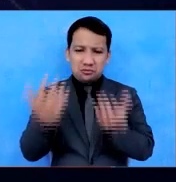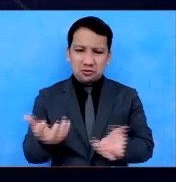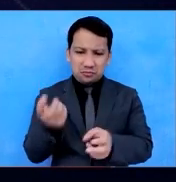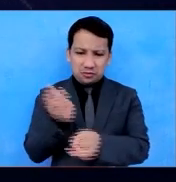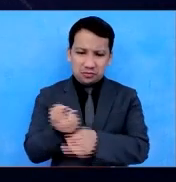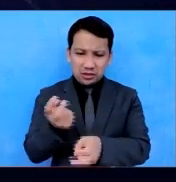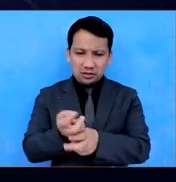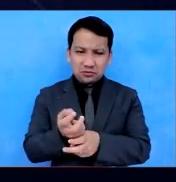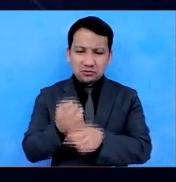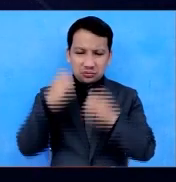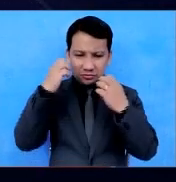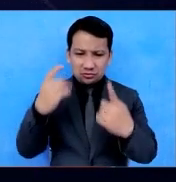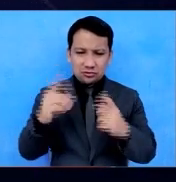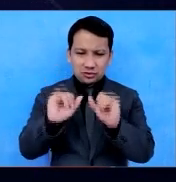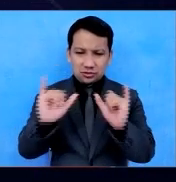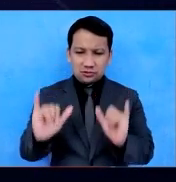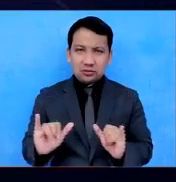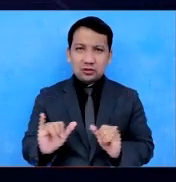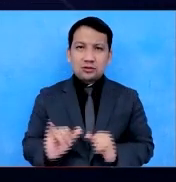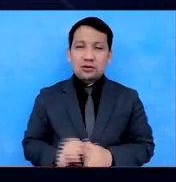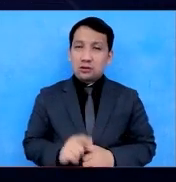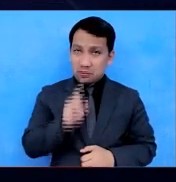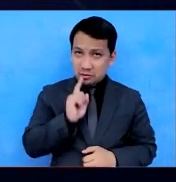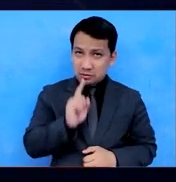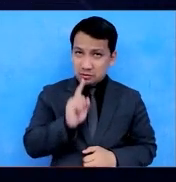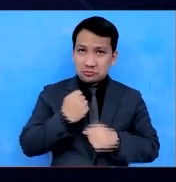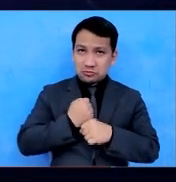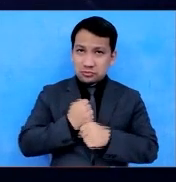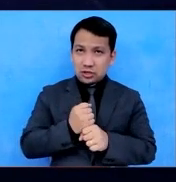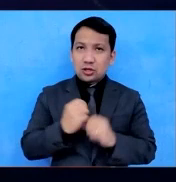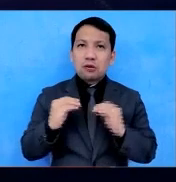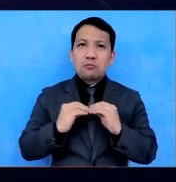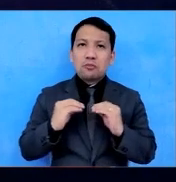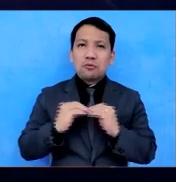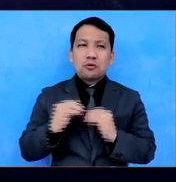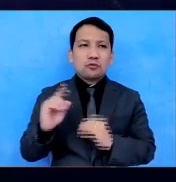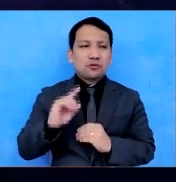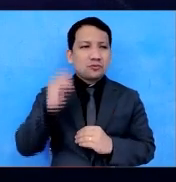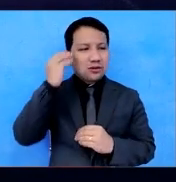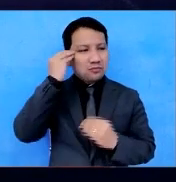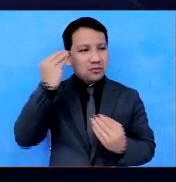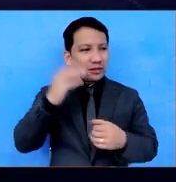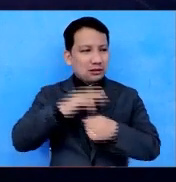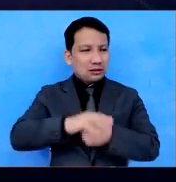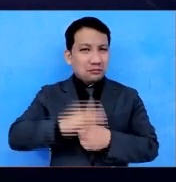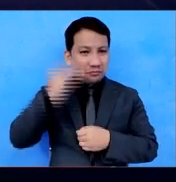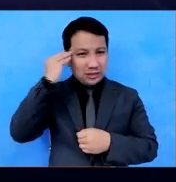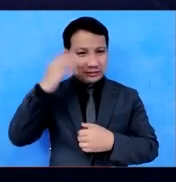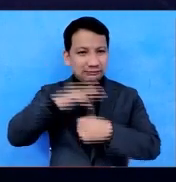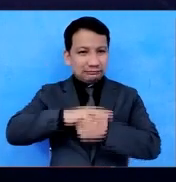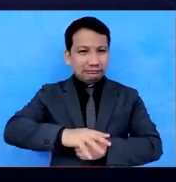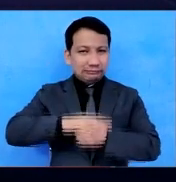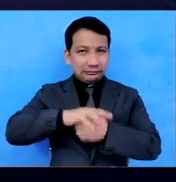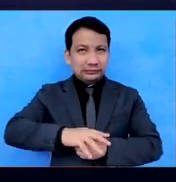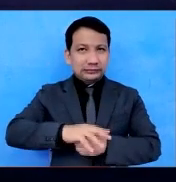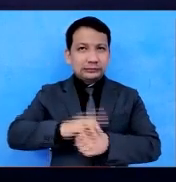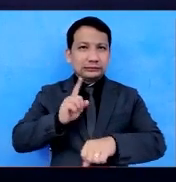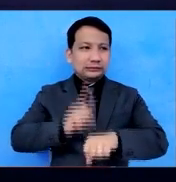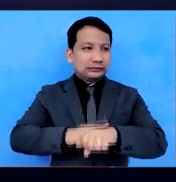system. Definitely, it create mental stress for you kasi time management